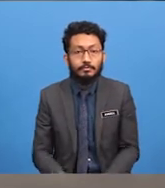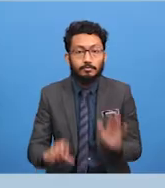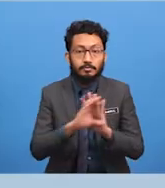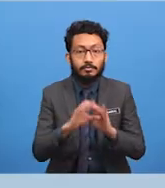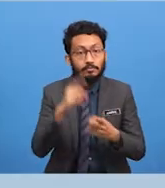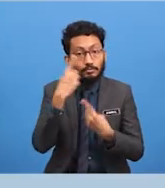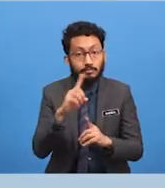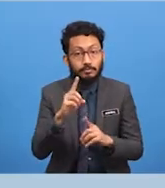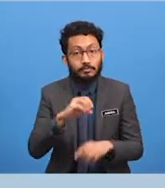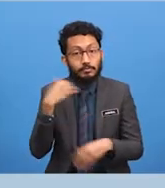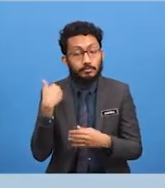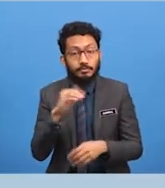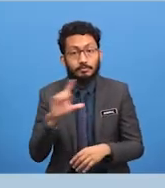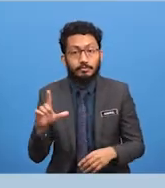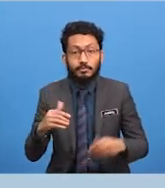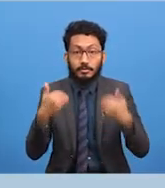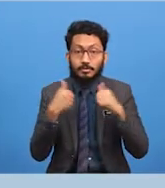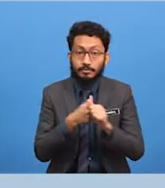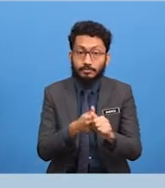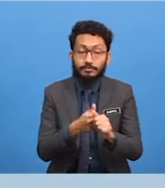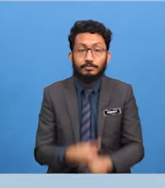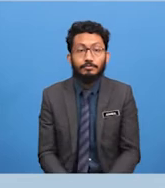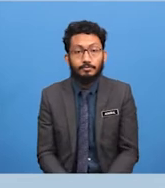Contoh jawapan adalah seperti berikut.